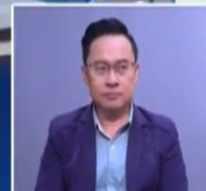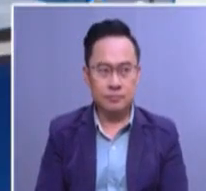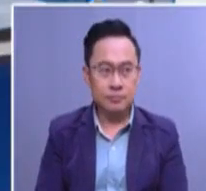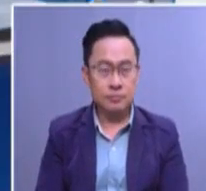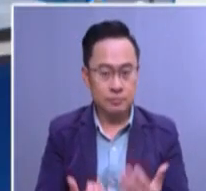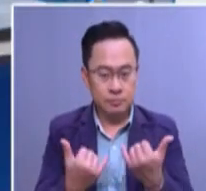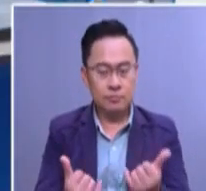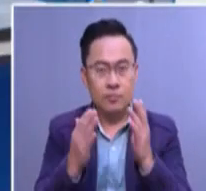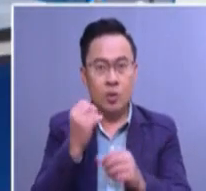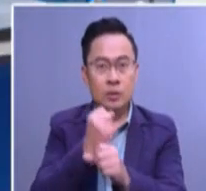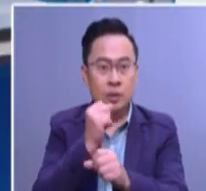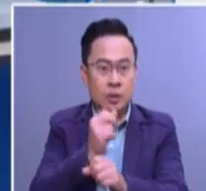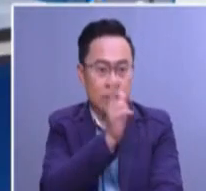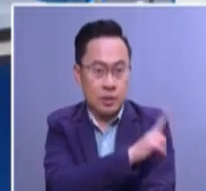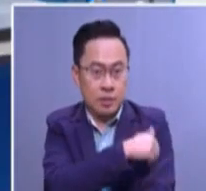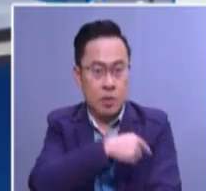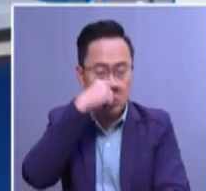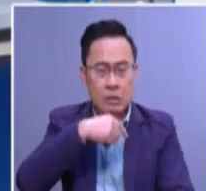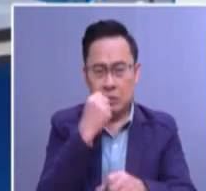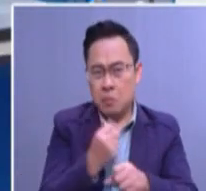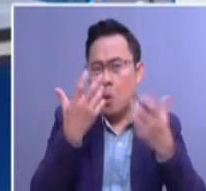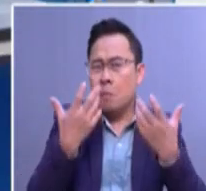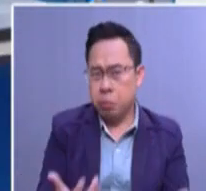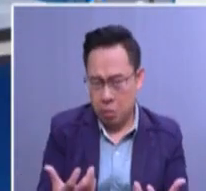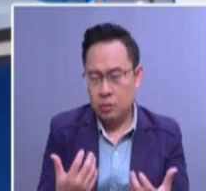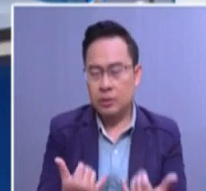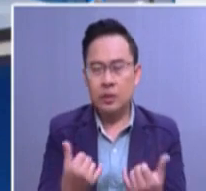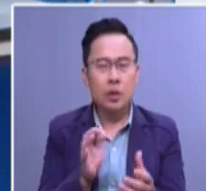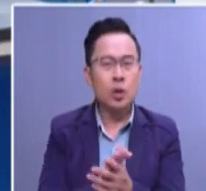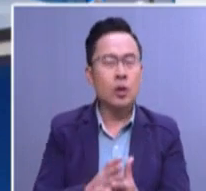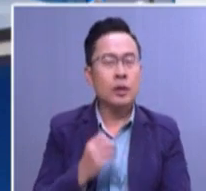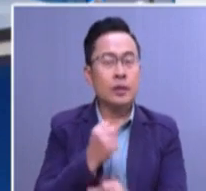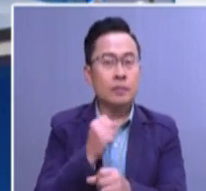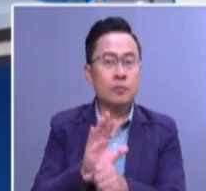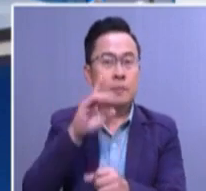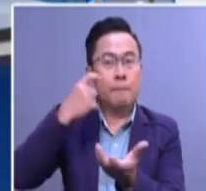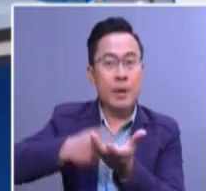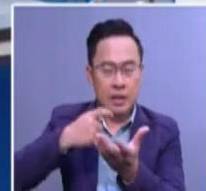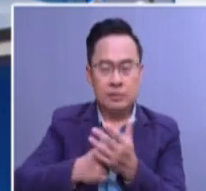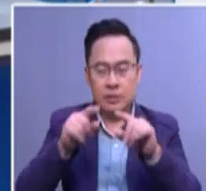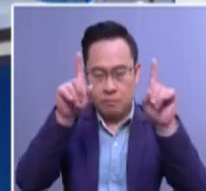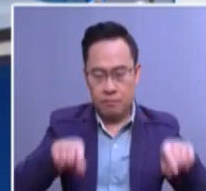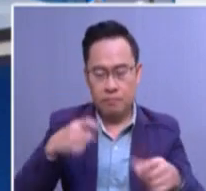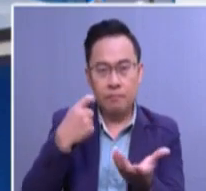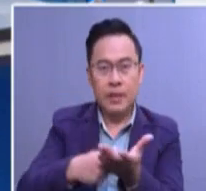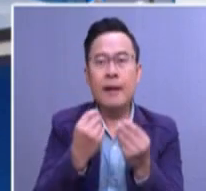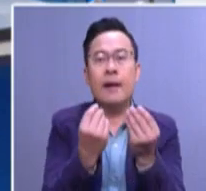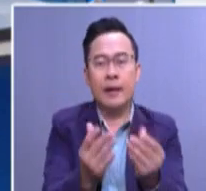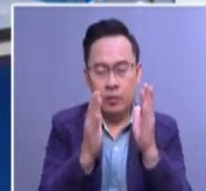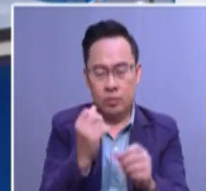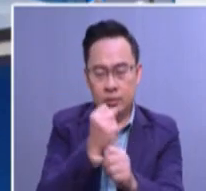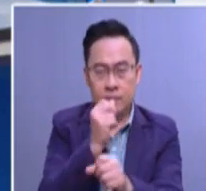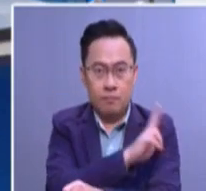ที่น่าเป็นห่วงที่สุดตอนนี้คือบุคลากรทางการแพทย์ของเรานะคะที่ต้องทำงานอย่างหนักคปภ.และธุรกิจประกันภัยค่ะจึงได้มอบกรมธรรม์ประกันภัยให้กับบุค